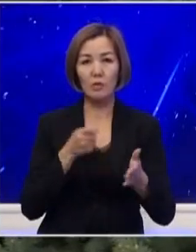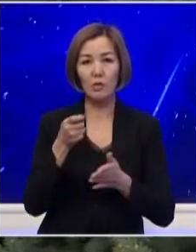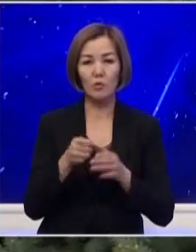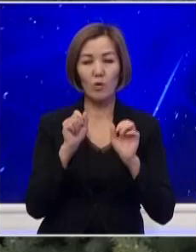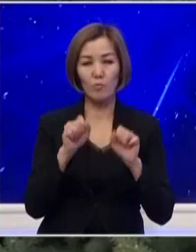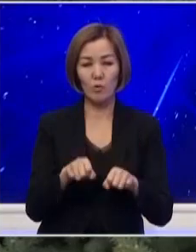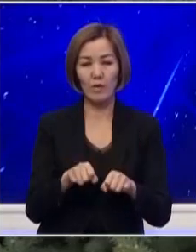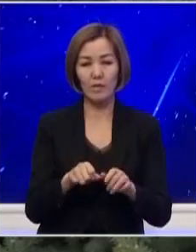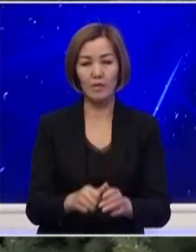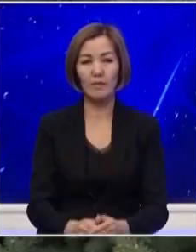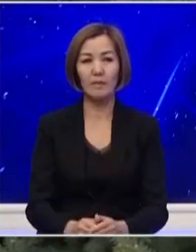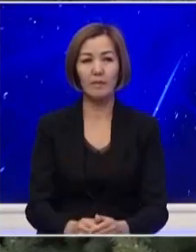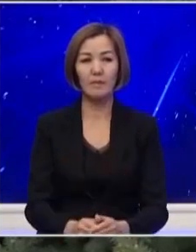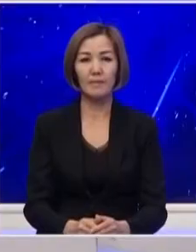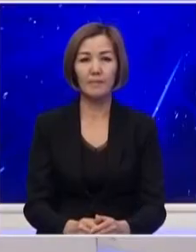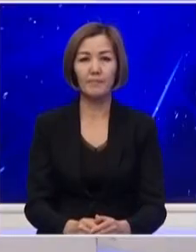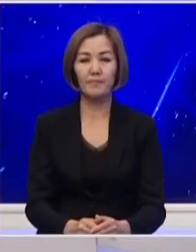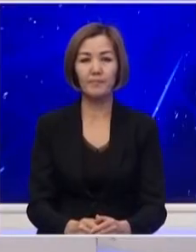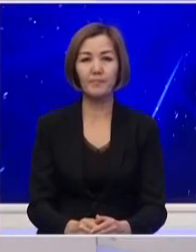құқылы екендеріңізді түсіндіреміз.